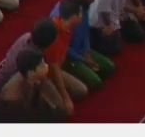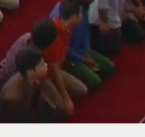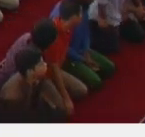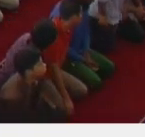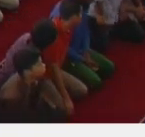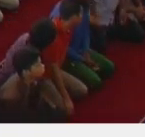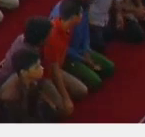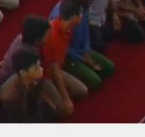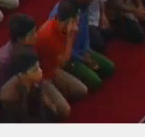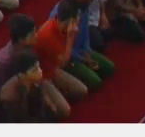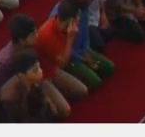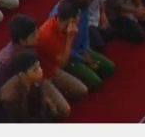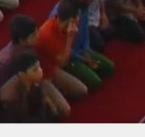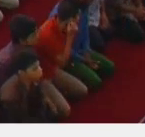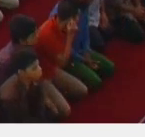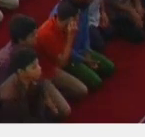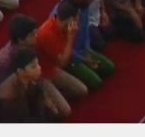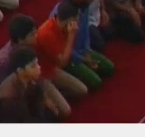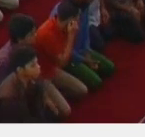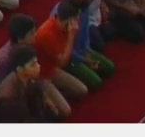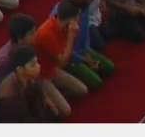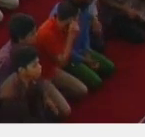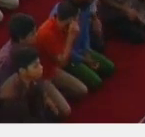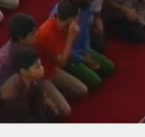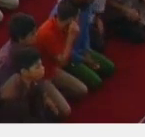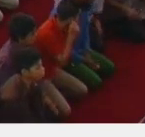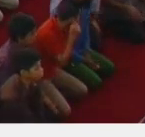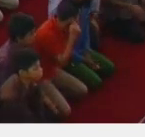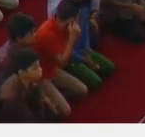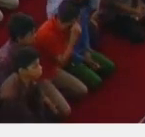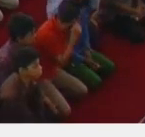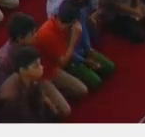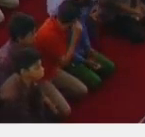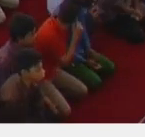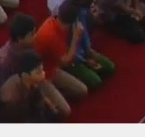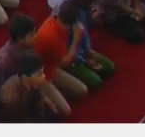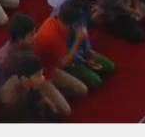مشتريق مصطفى رشيد وما جاكش نماذكم يبتغابان التياروف.